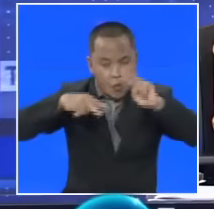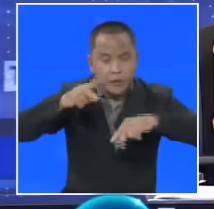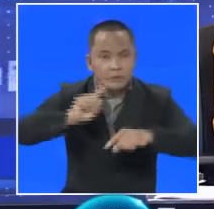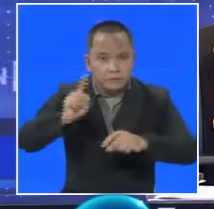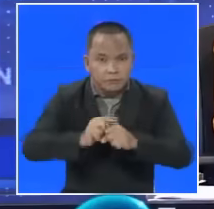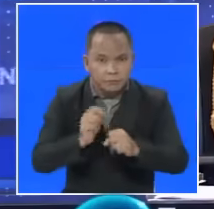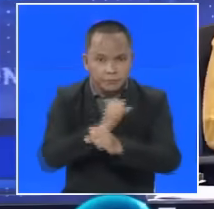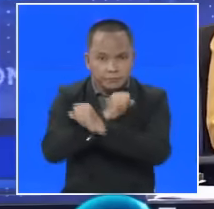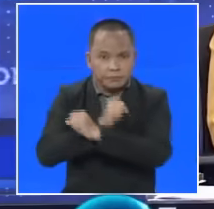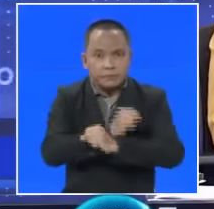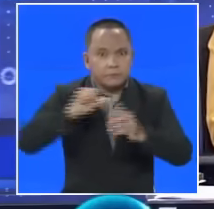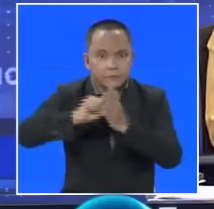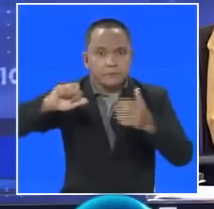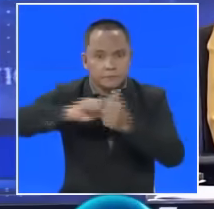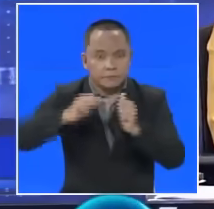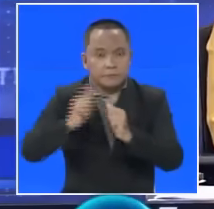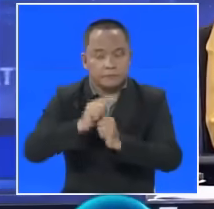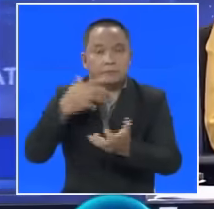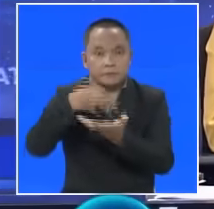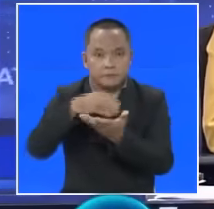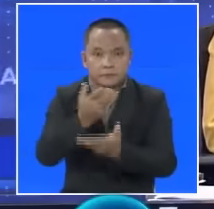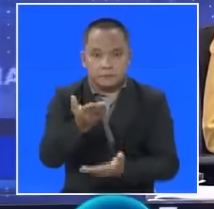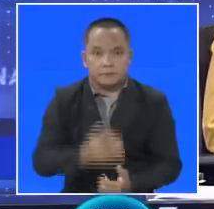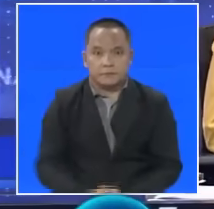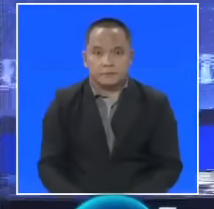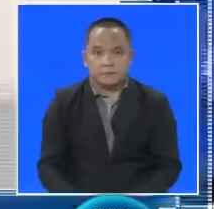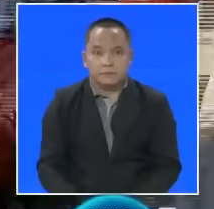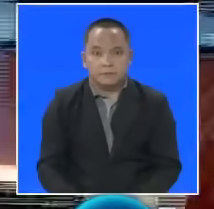ก็การป้องกันแก้ไขปัญหาอย่างไรติดตามจากรายงานค่ะ ค่ะ